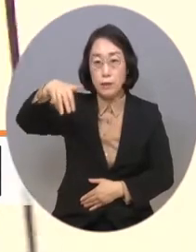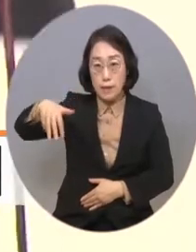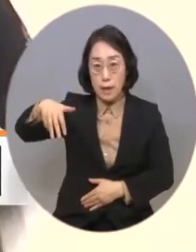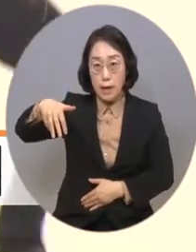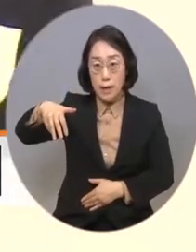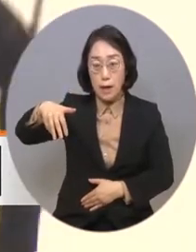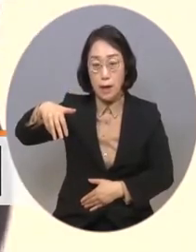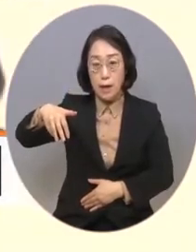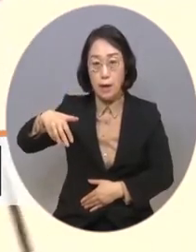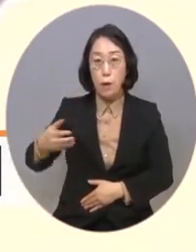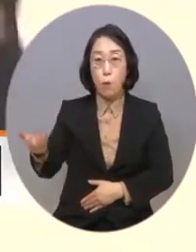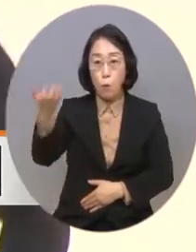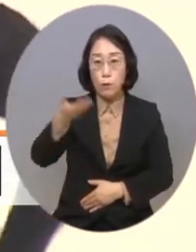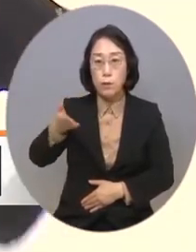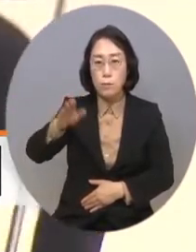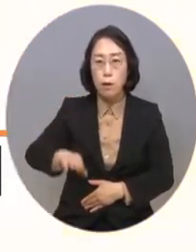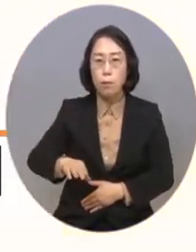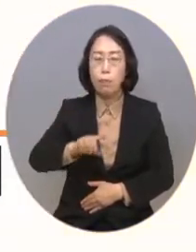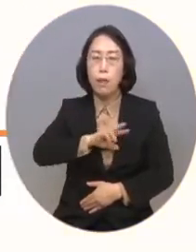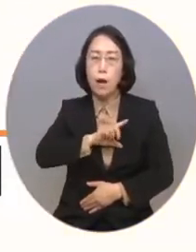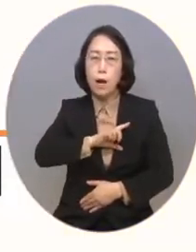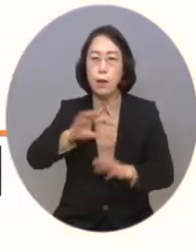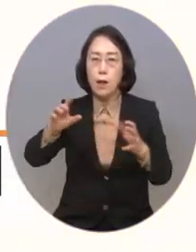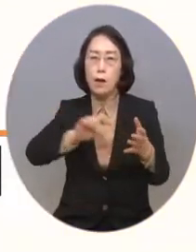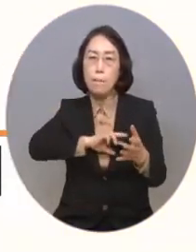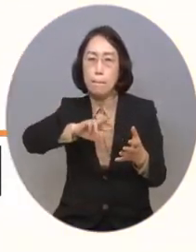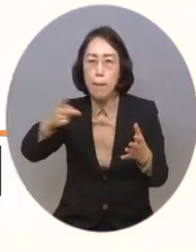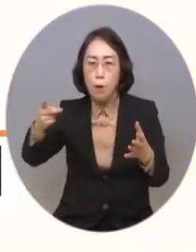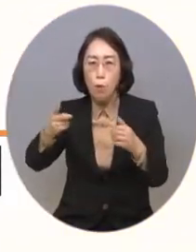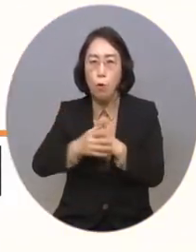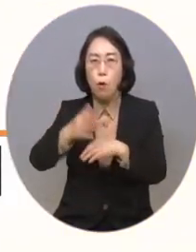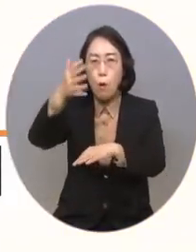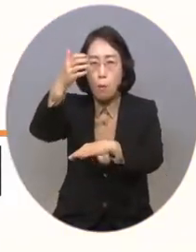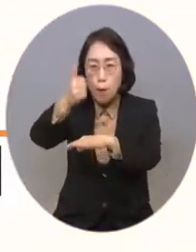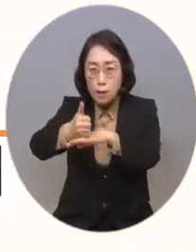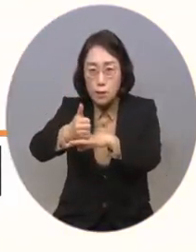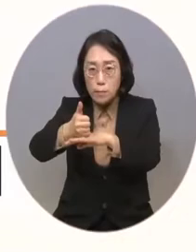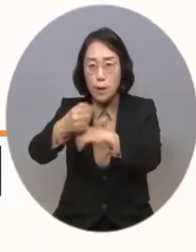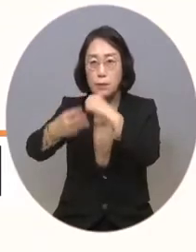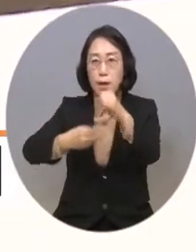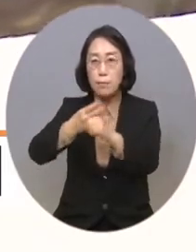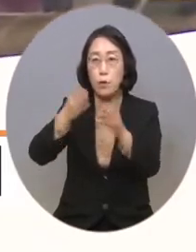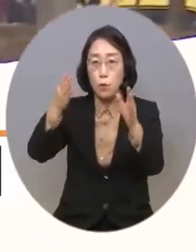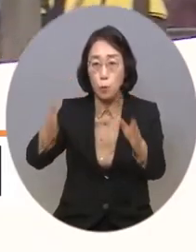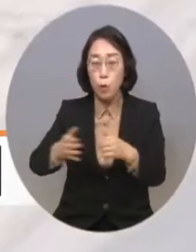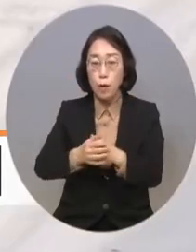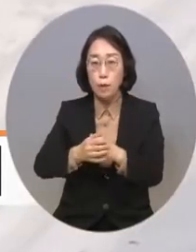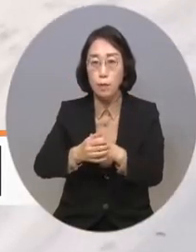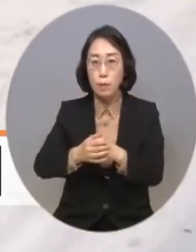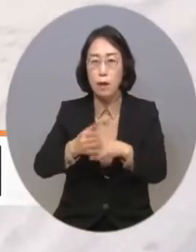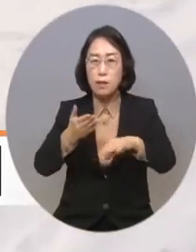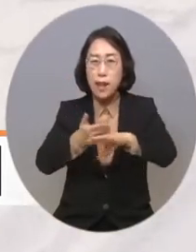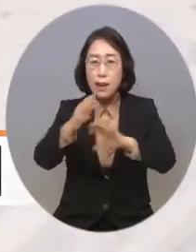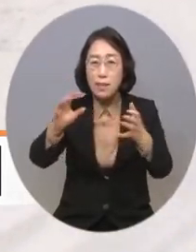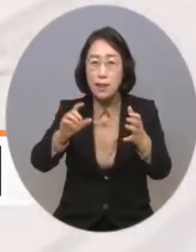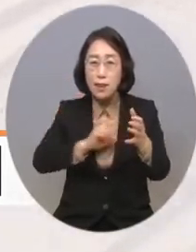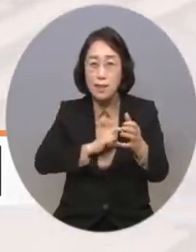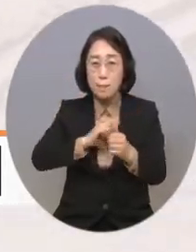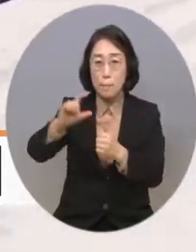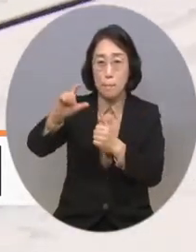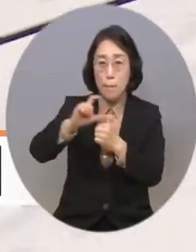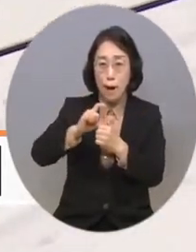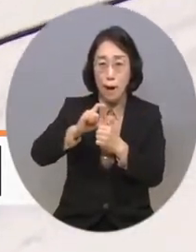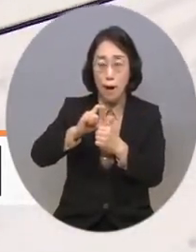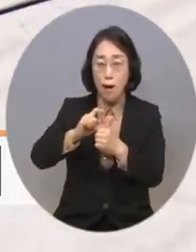택했으나 기존 국적으로 출전한 마지막 국제대회 이후 3년간 패럴림픽에 출전할 수 없다는 규정으로